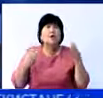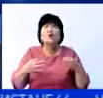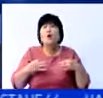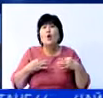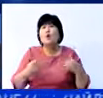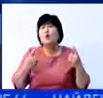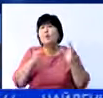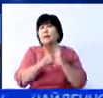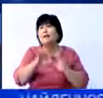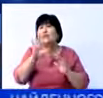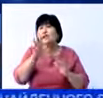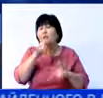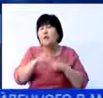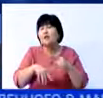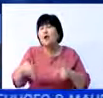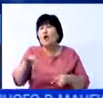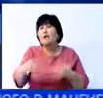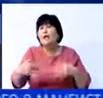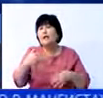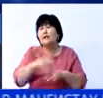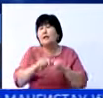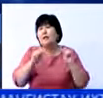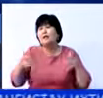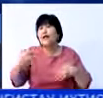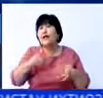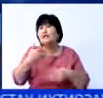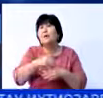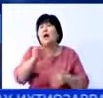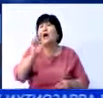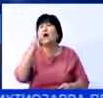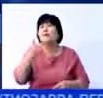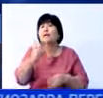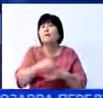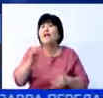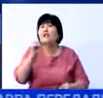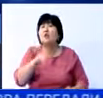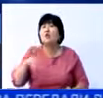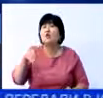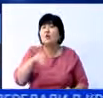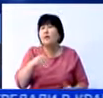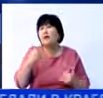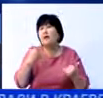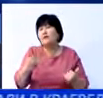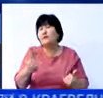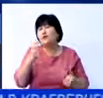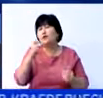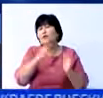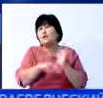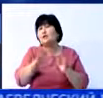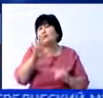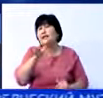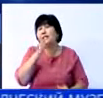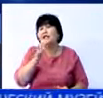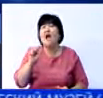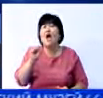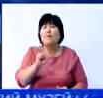Юбилейный 65-й сезон областной драмтеатр открыл спектаклем «Абай» по пьесе Ерсаина Тулеубая в честь 175-летия Абая